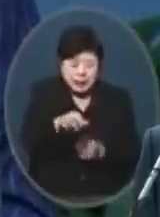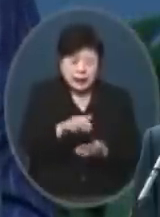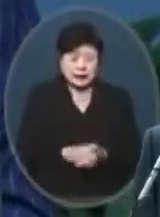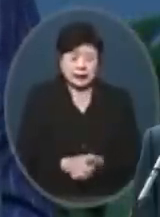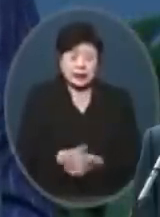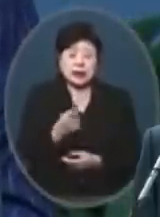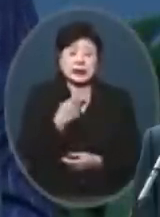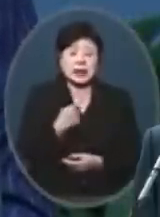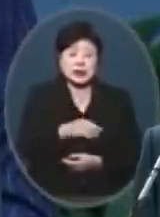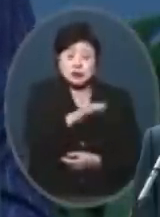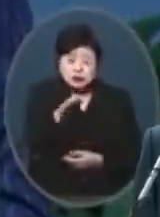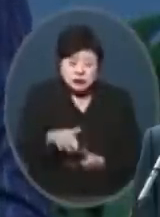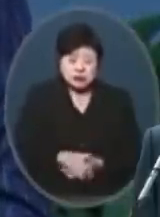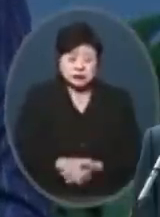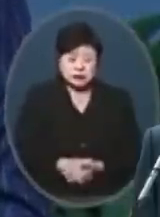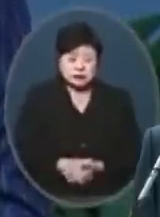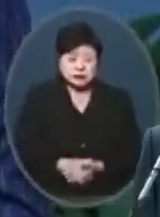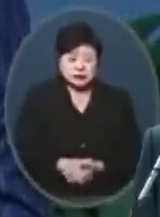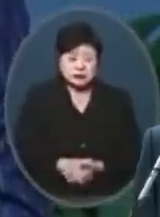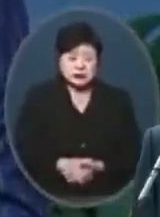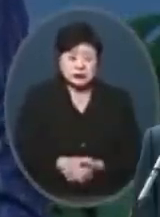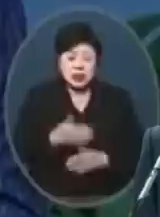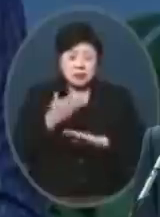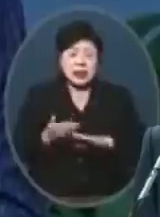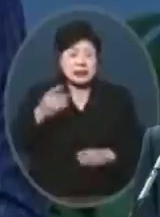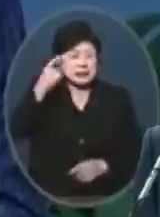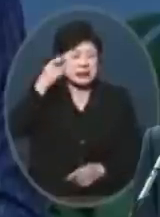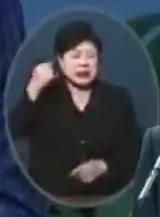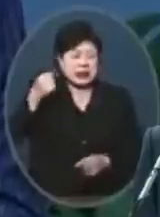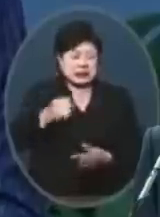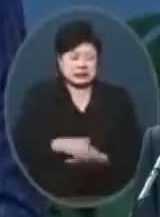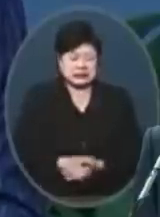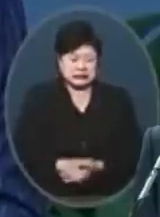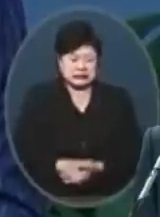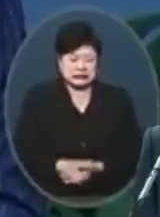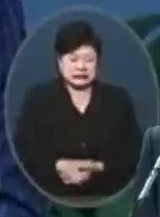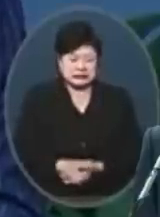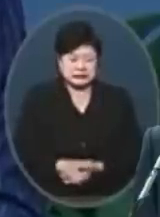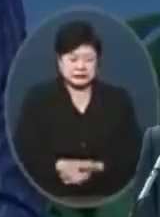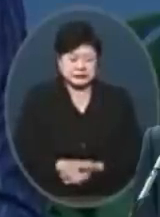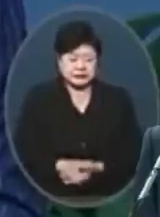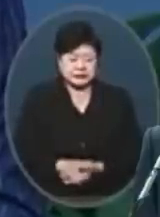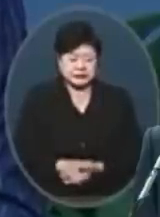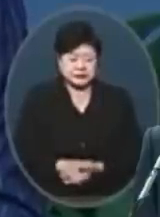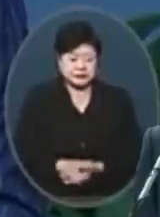앞에서 당했는데 우리는 그것을 거꾸로 해석해서